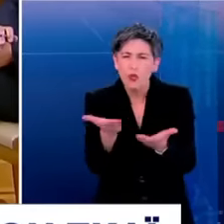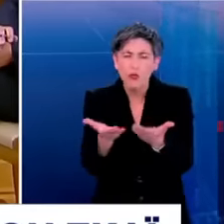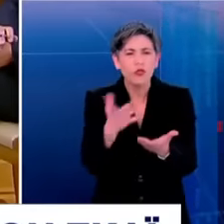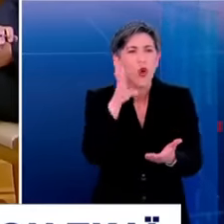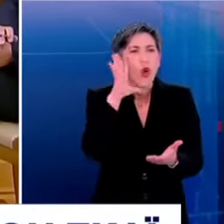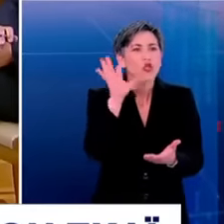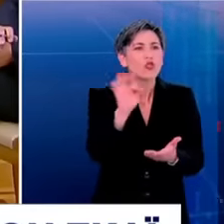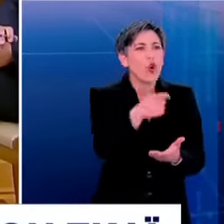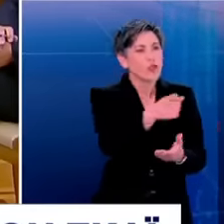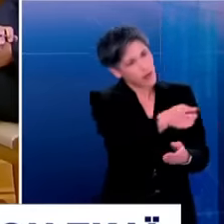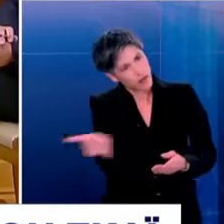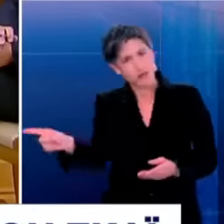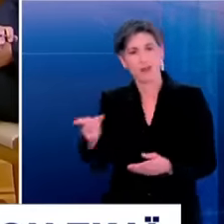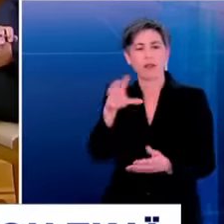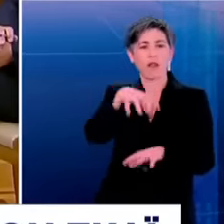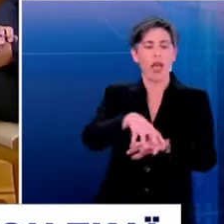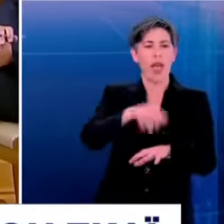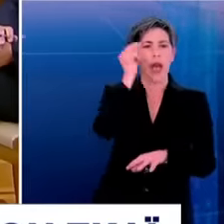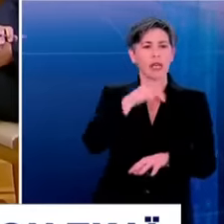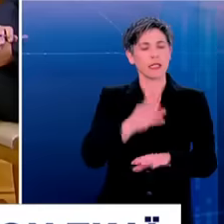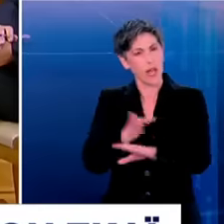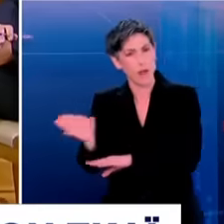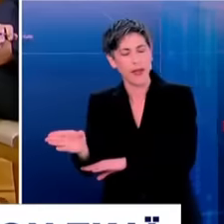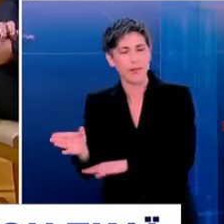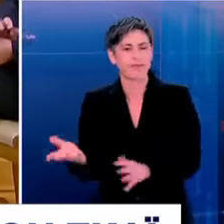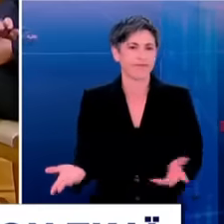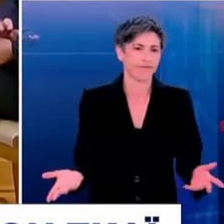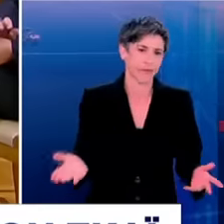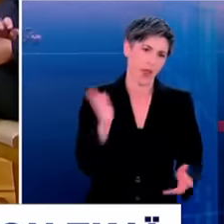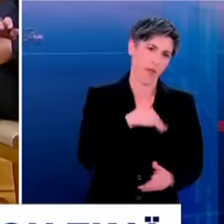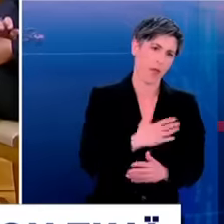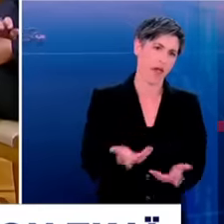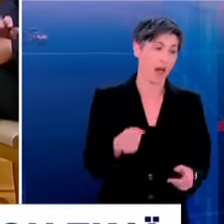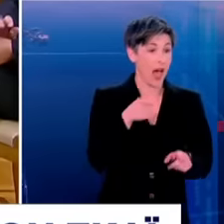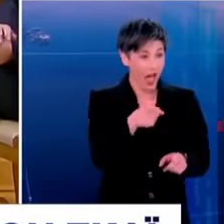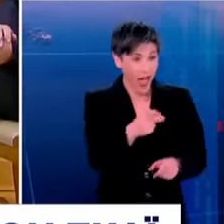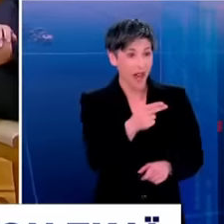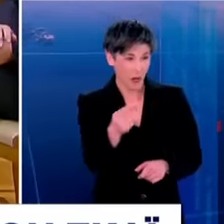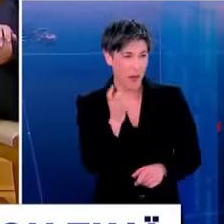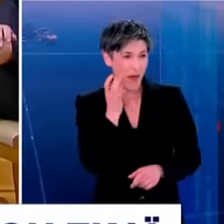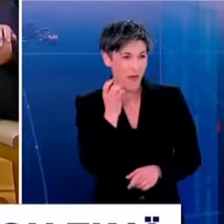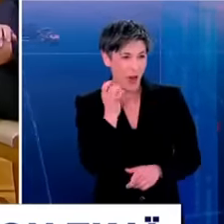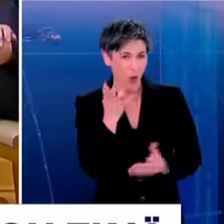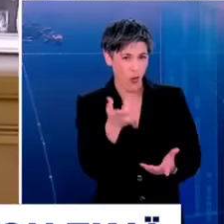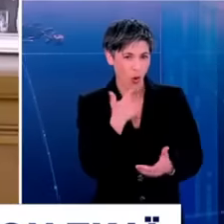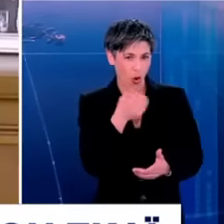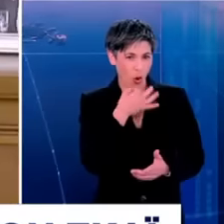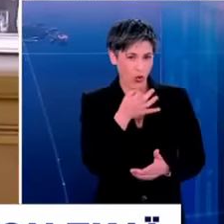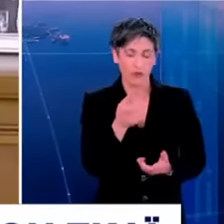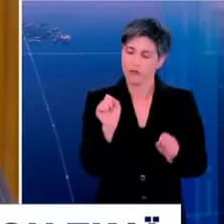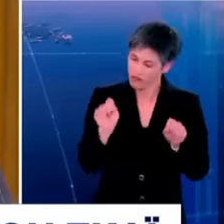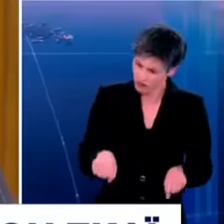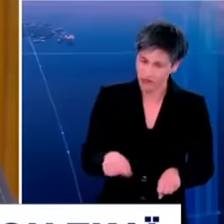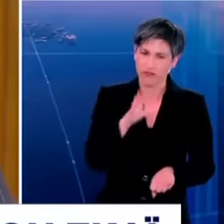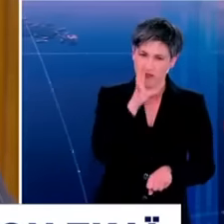για να προσευχηθεί. Και οι συγκεκριμένες απειλές, γιατί περί απειλών πρόκειται να ακριβώς αναφέρομαι τώρα στον κύριο Βελόπουλο. Και